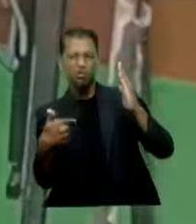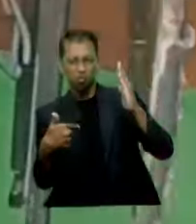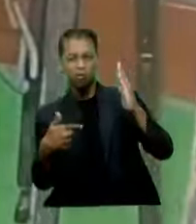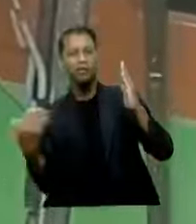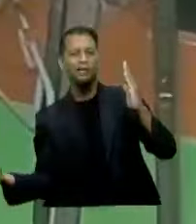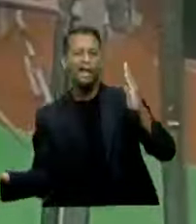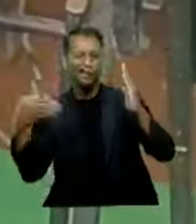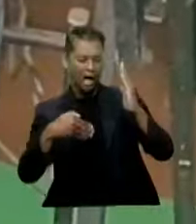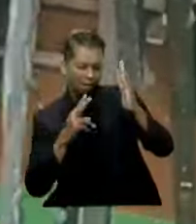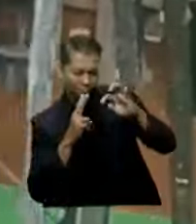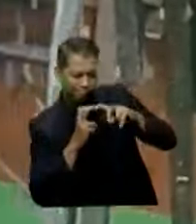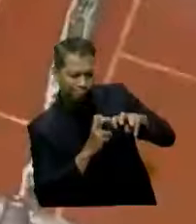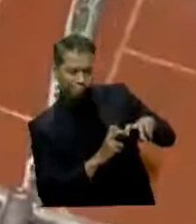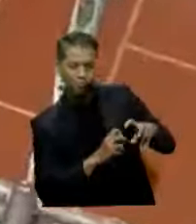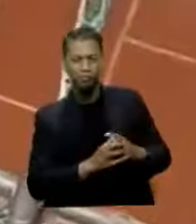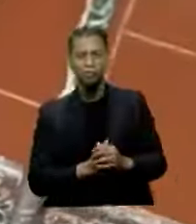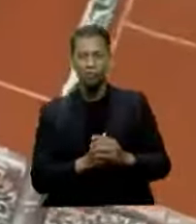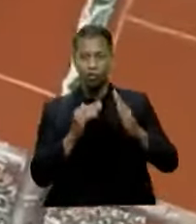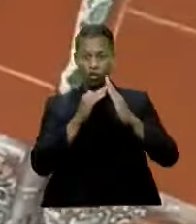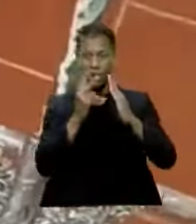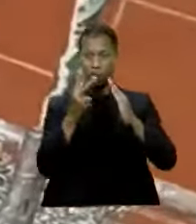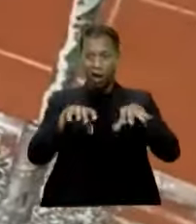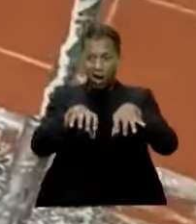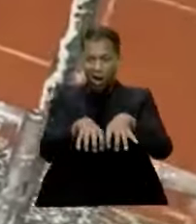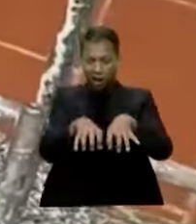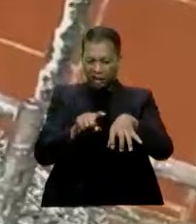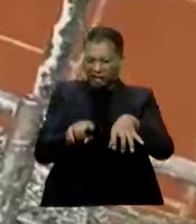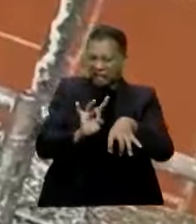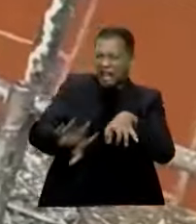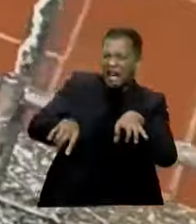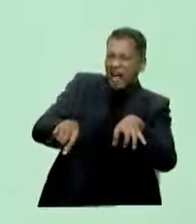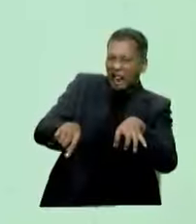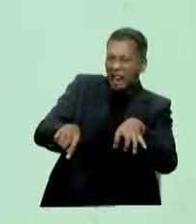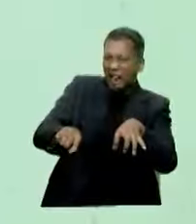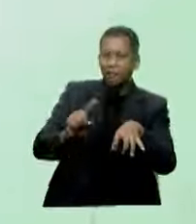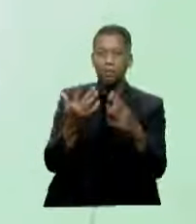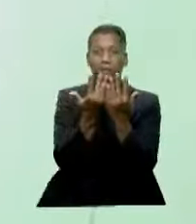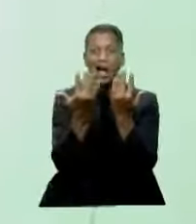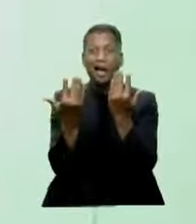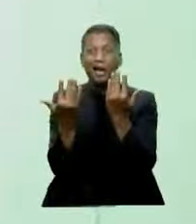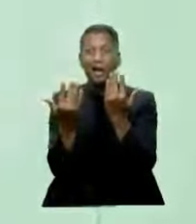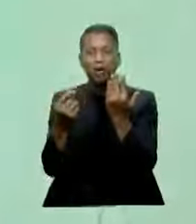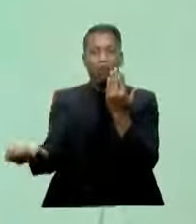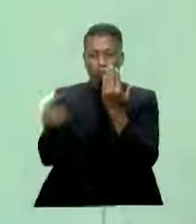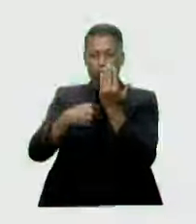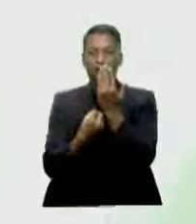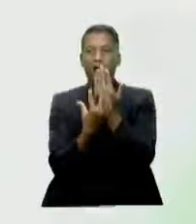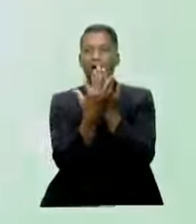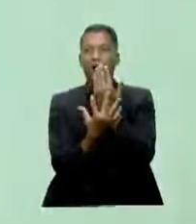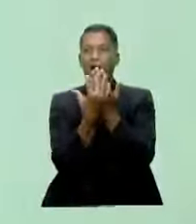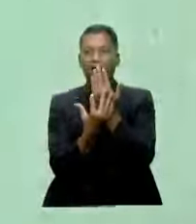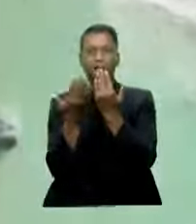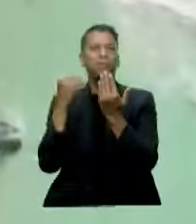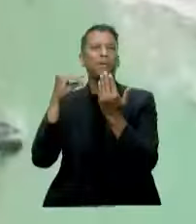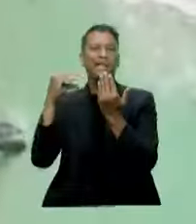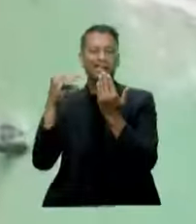Timur. Dua rumah diteror orang tidak dikenal dengan cara membakar pagar rumah Jumat dini hari. Polisi memeriksa pagar rumah yang